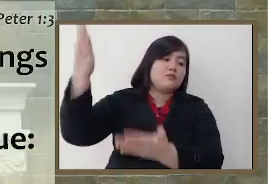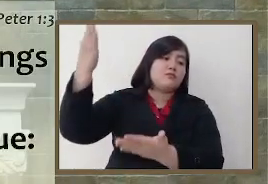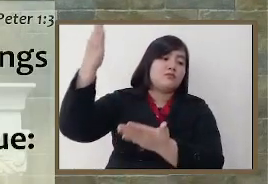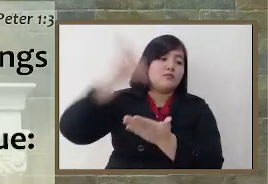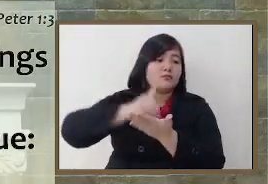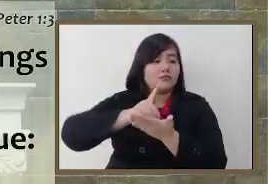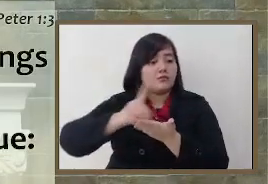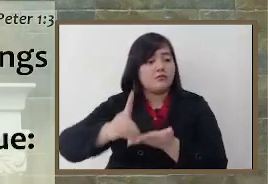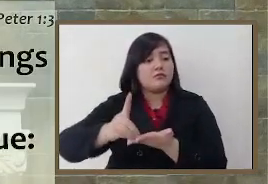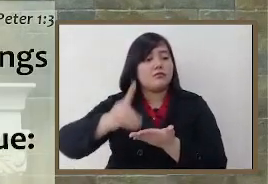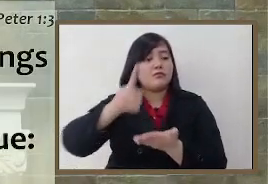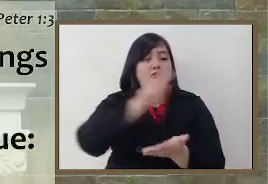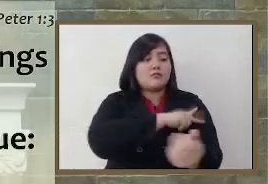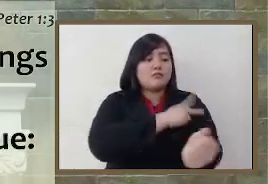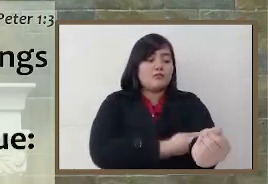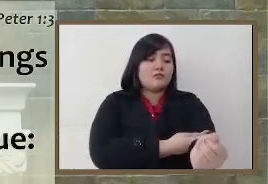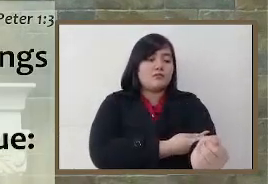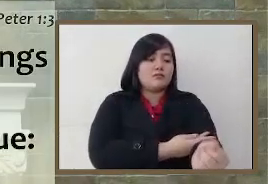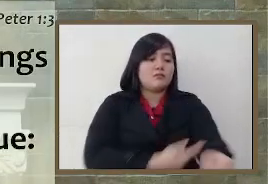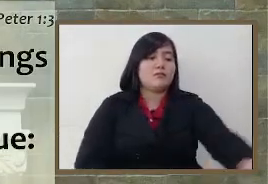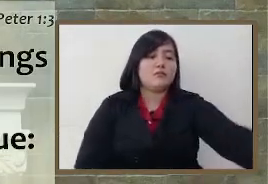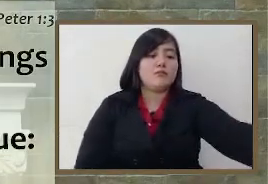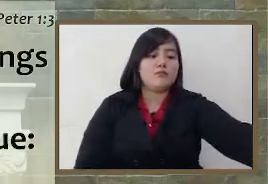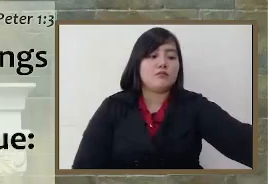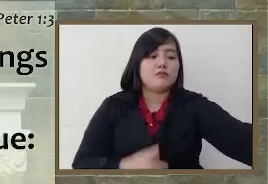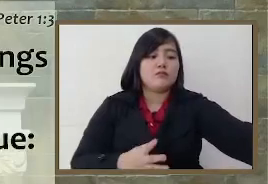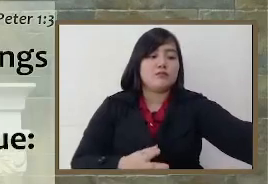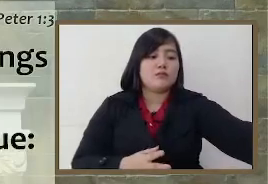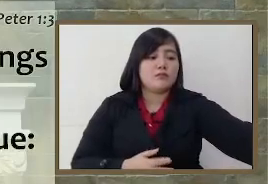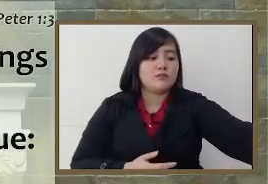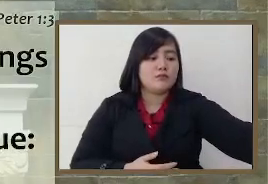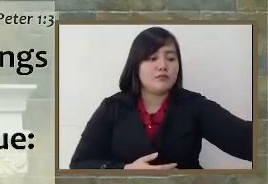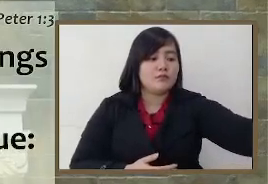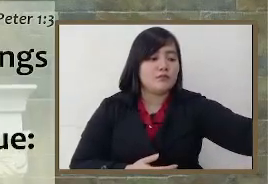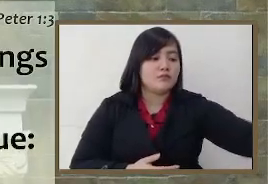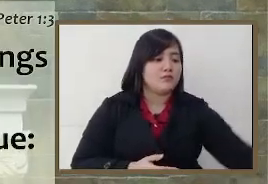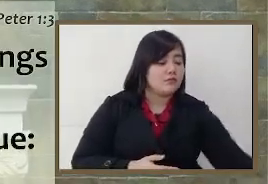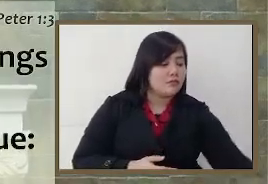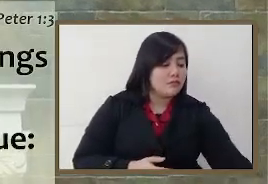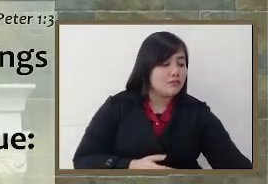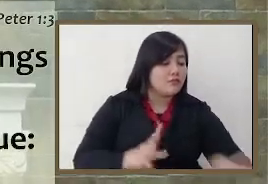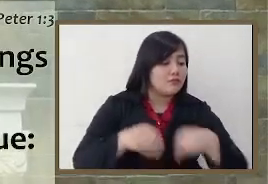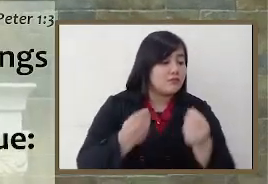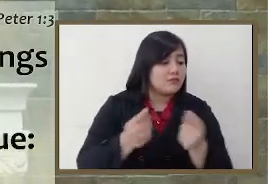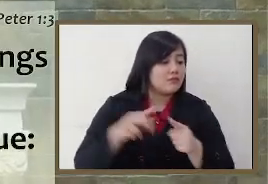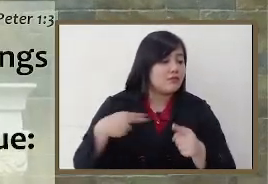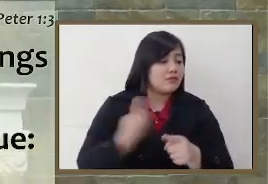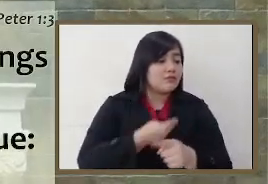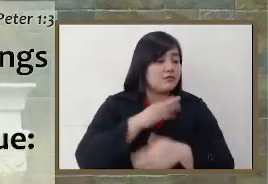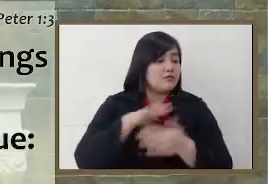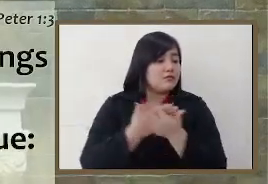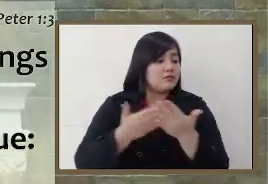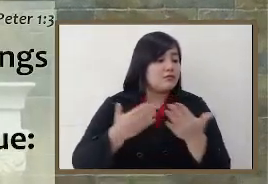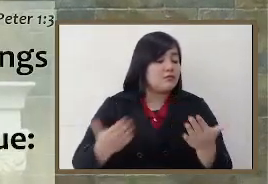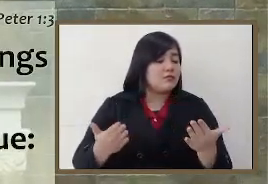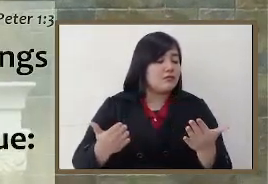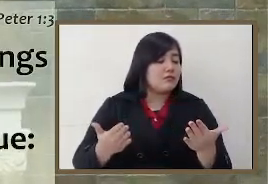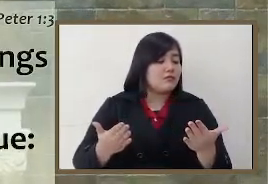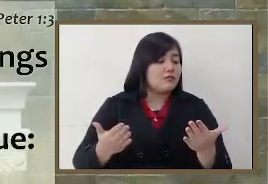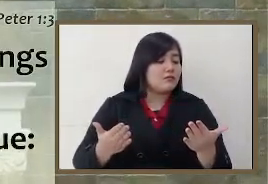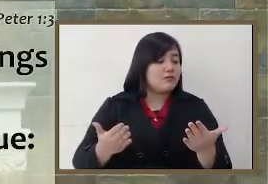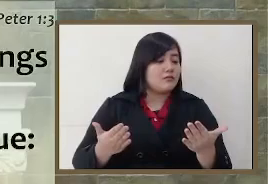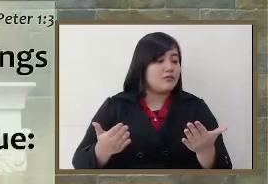sabihin. All right? Hath given unto us all things. You see, the word given is a